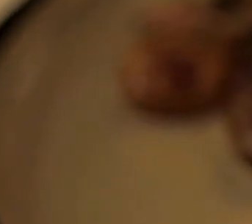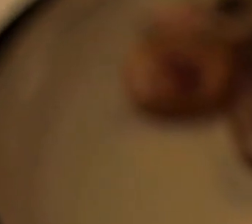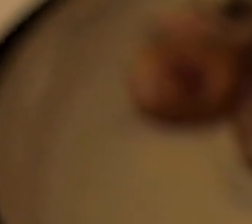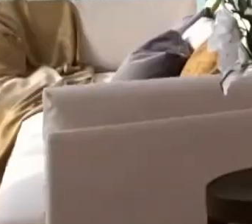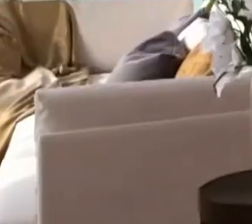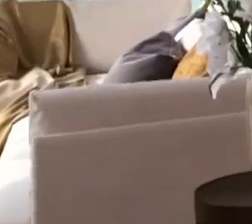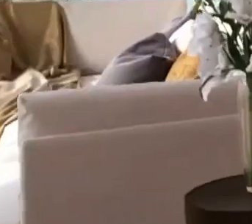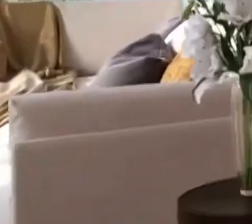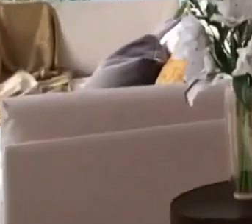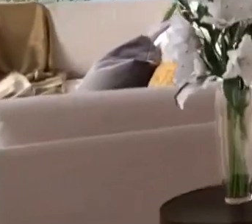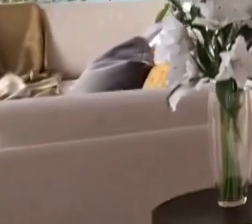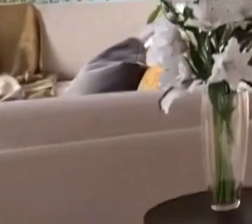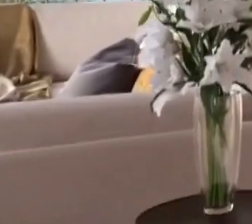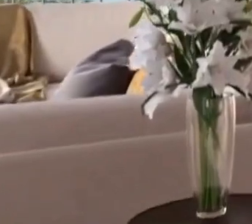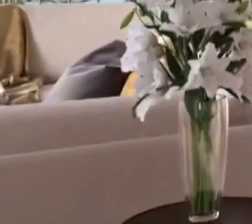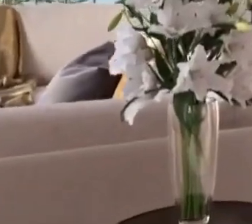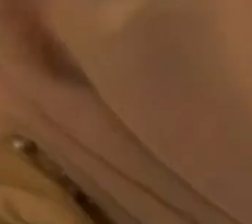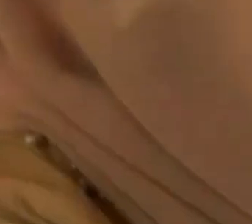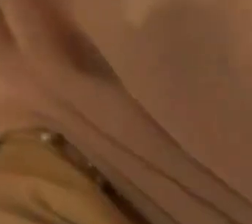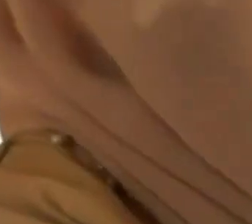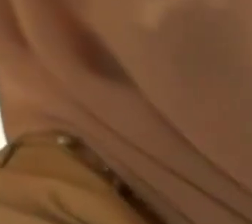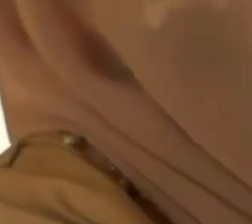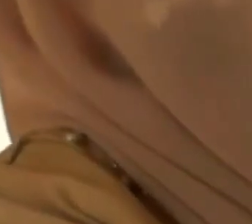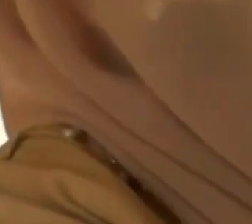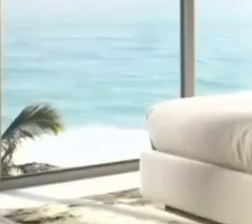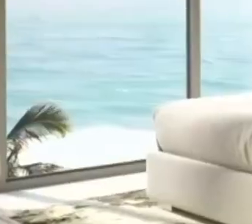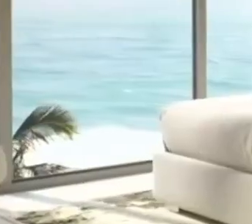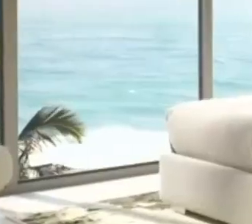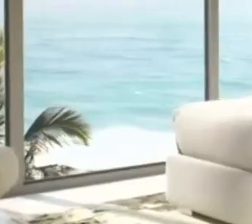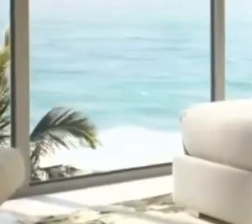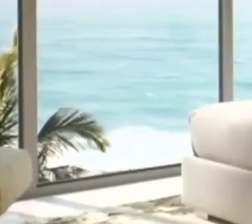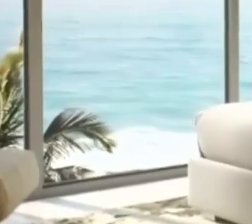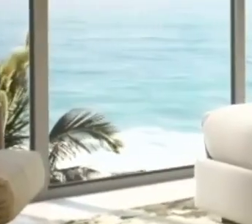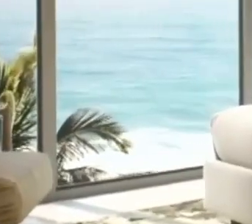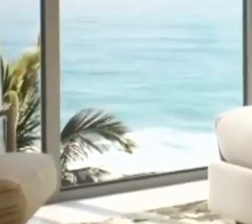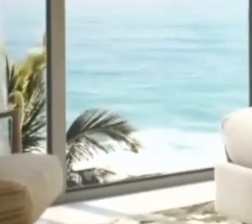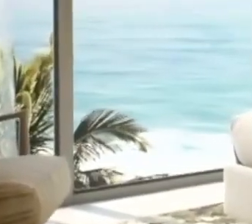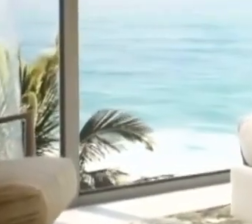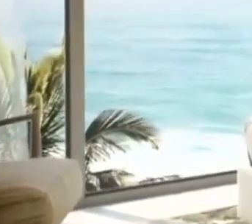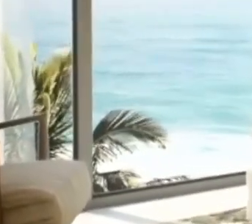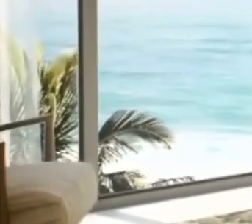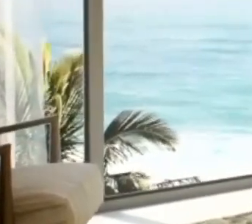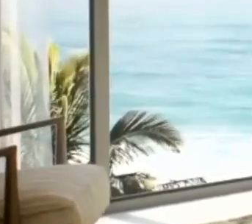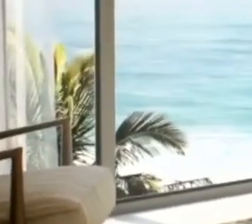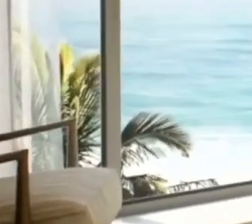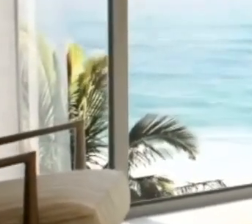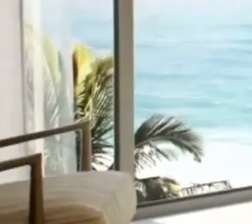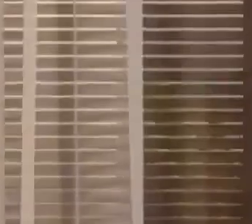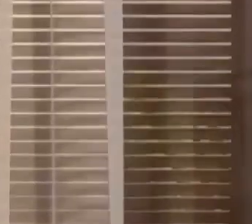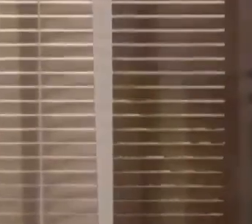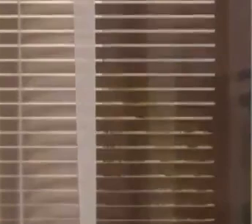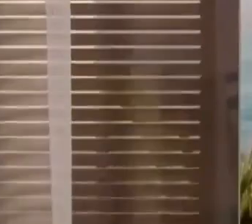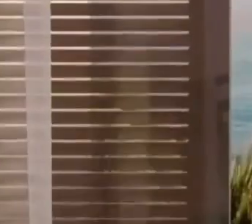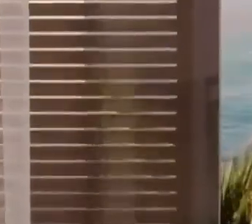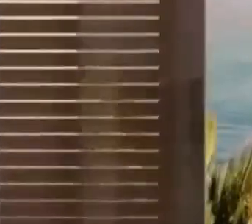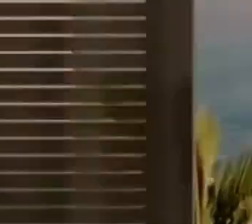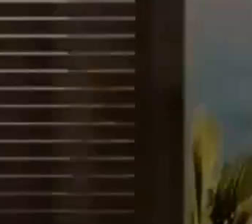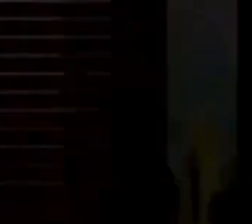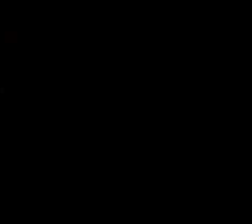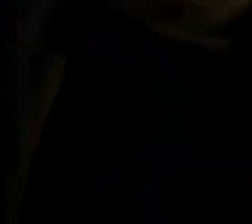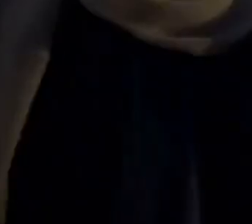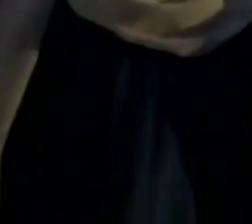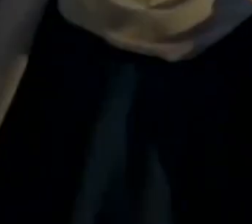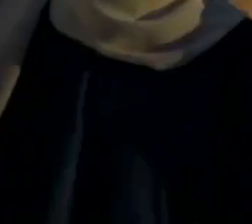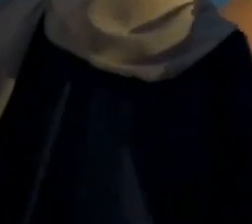والاستقبال. بيت داخله رقي وفخامة وجمال، والخارج إطلالة على عالم من